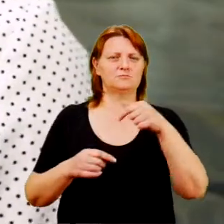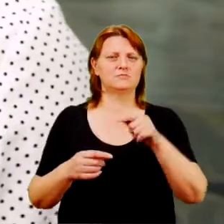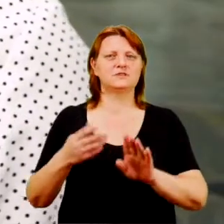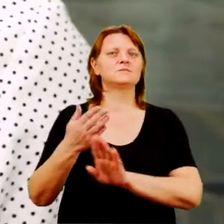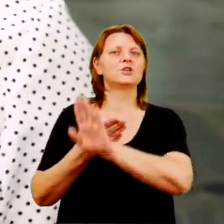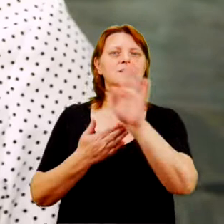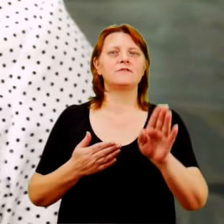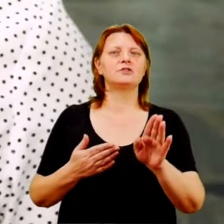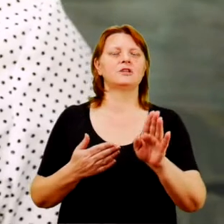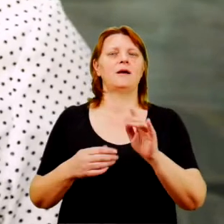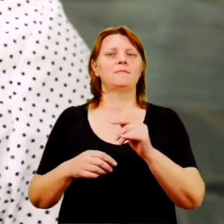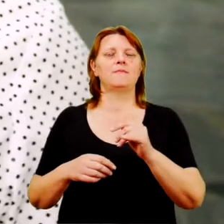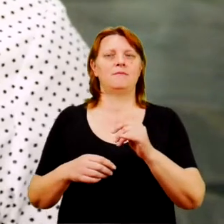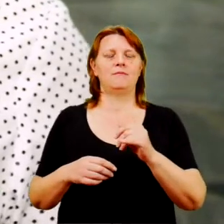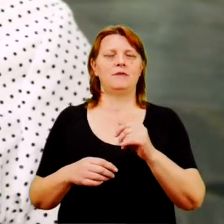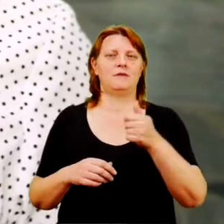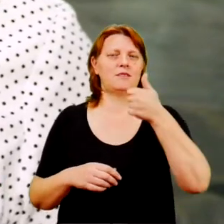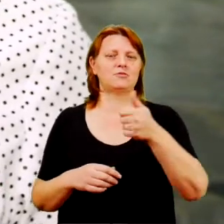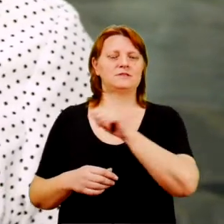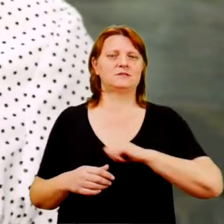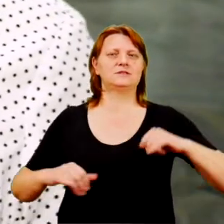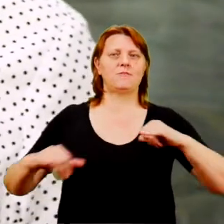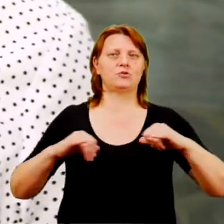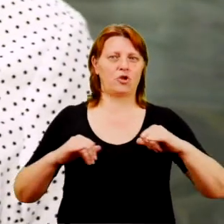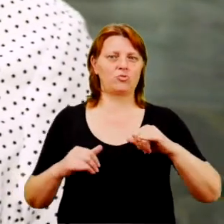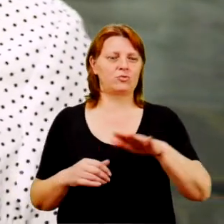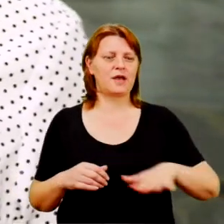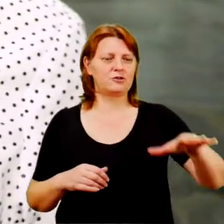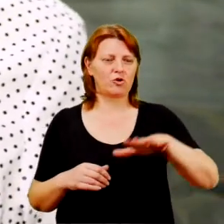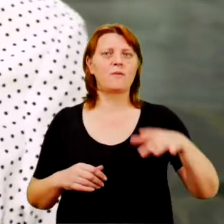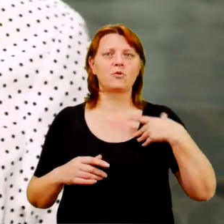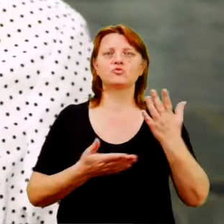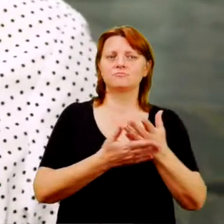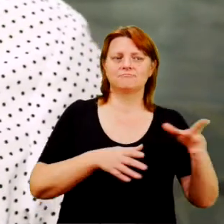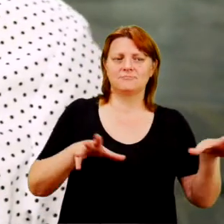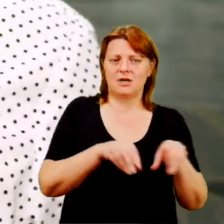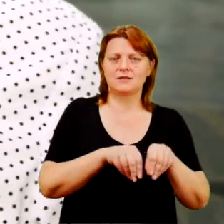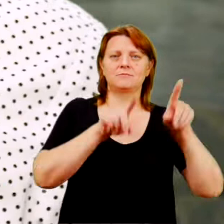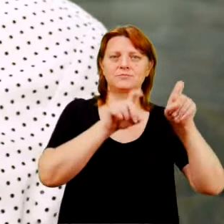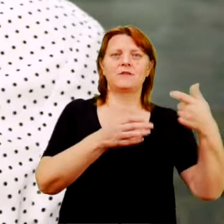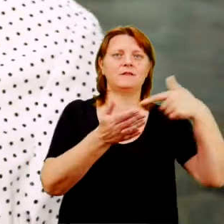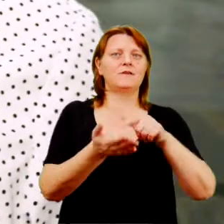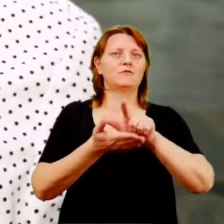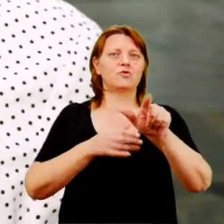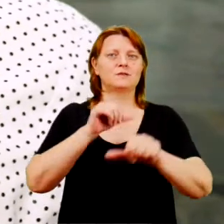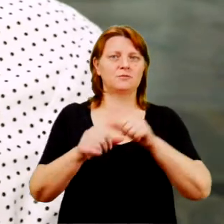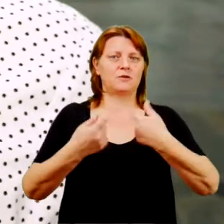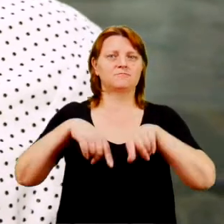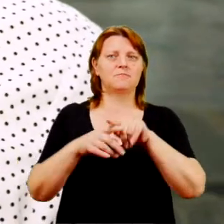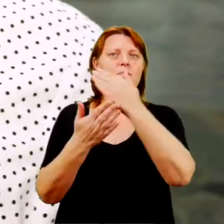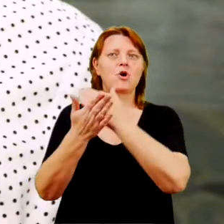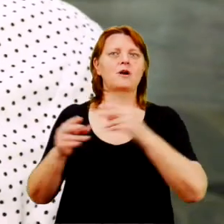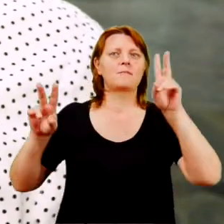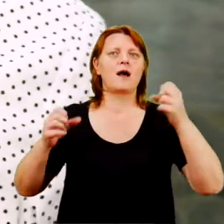Spotkaliśmy się z przedstawicielami jednostek samorządu terytorialnego, z którymi już od 2012 roku realizujemy wspólnie program